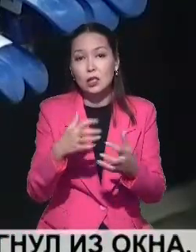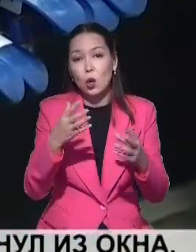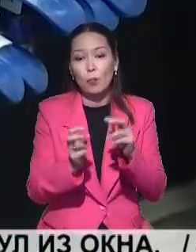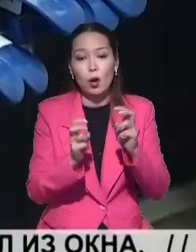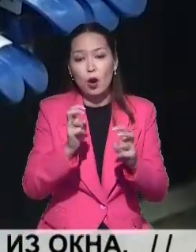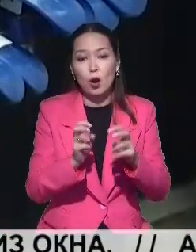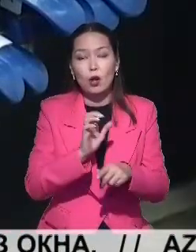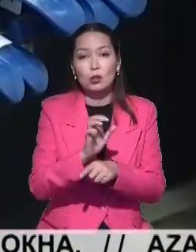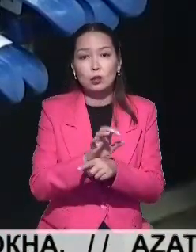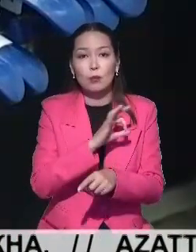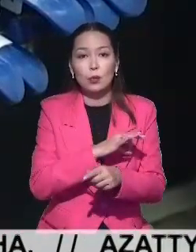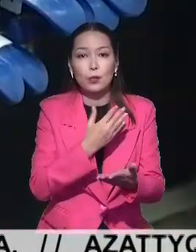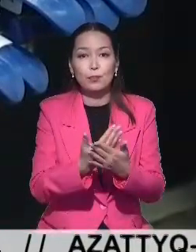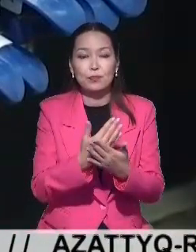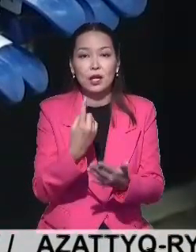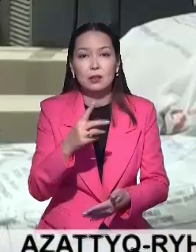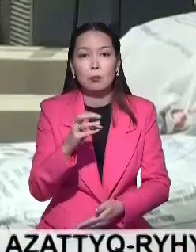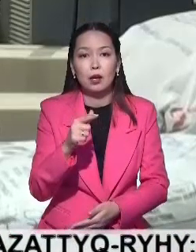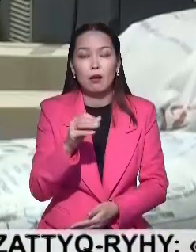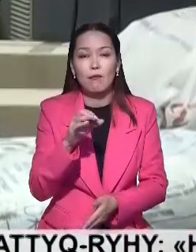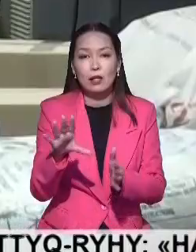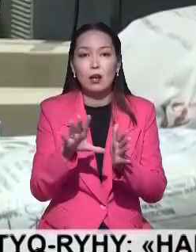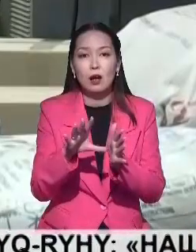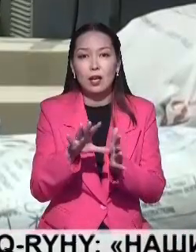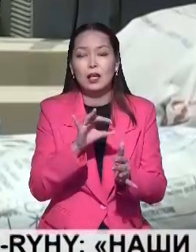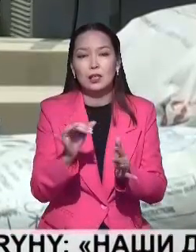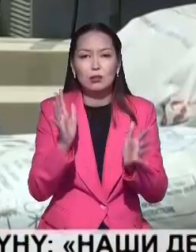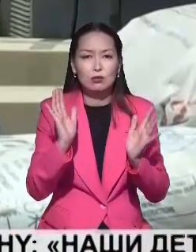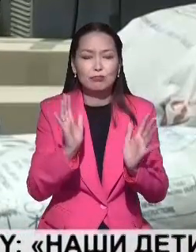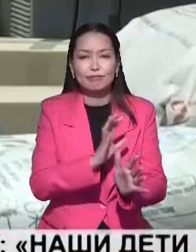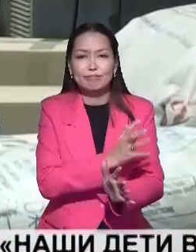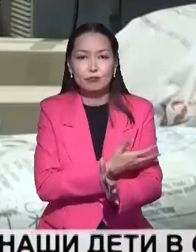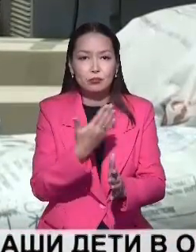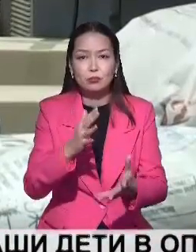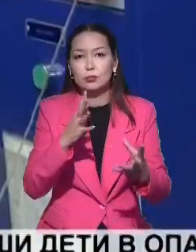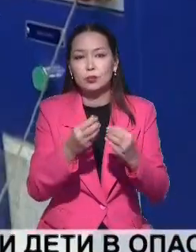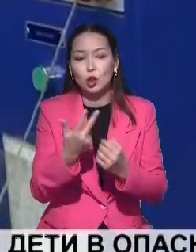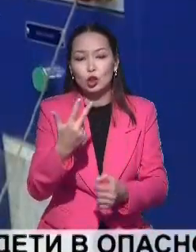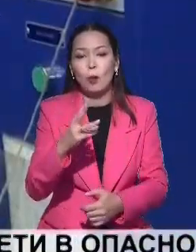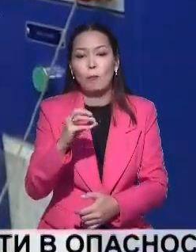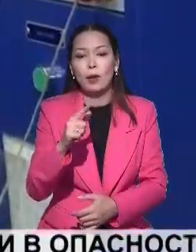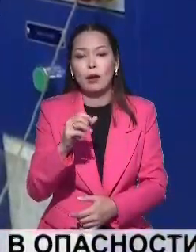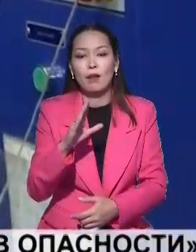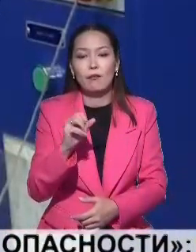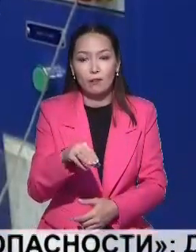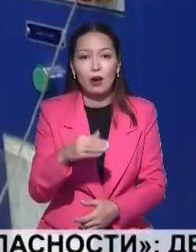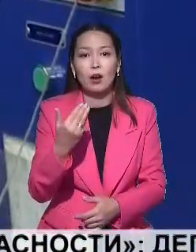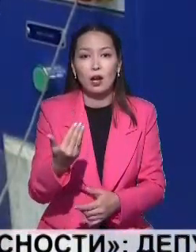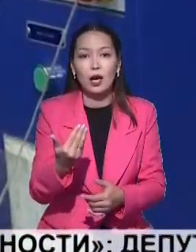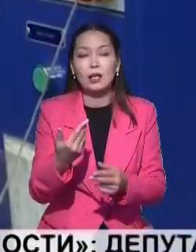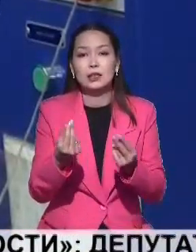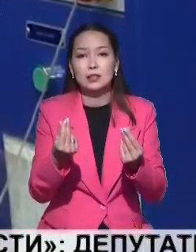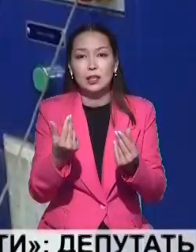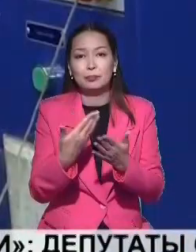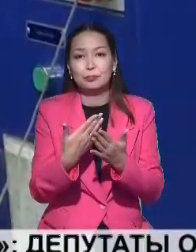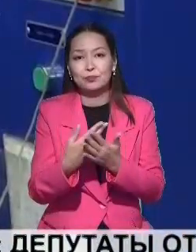производстве потребляет около 1 мегаватт электроэнергии, а в пиковую нагрузку этот объем может достигать 3 мегаватт. В денежном эквиваленте это